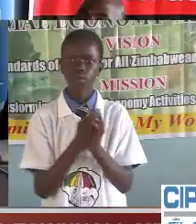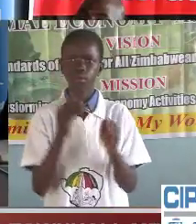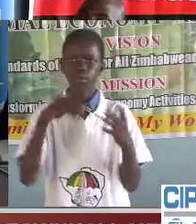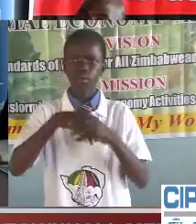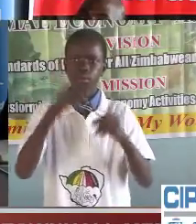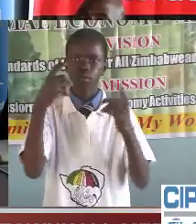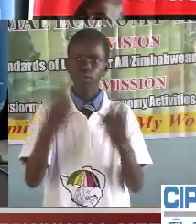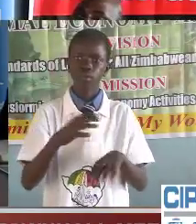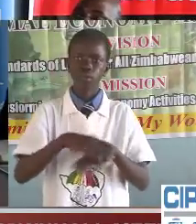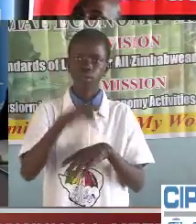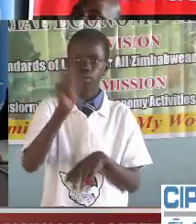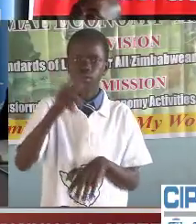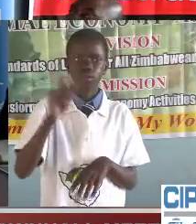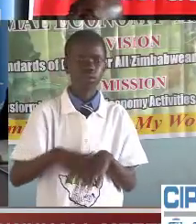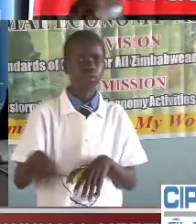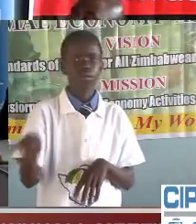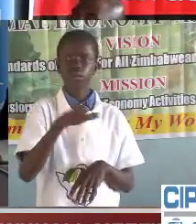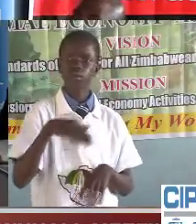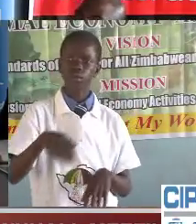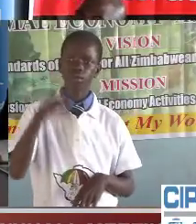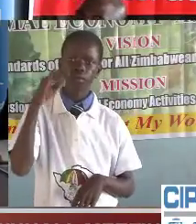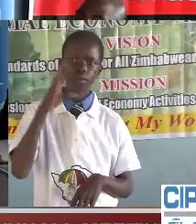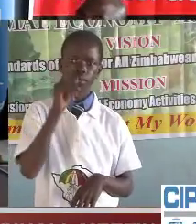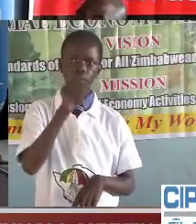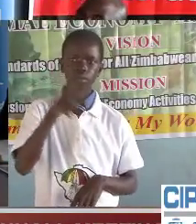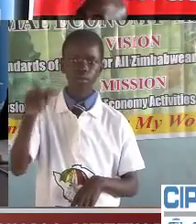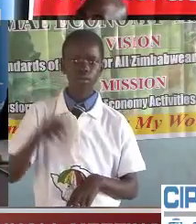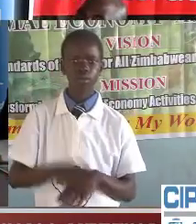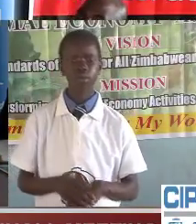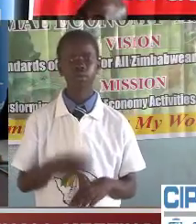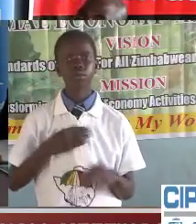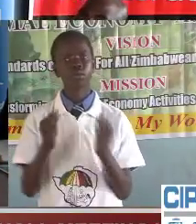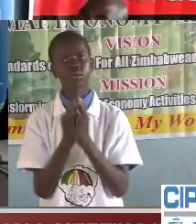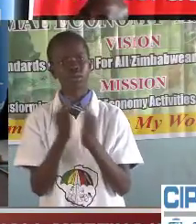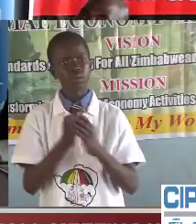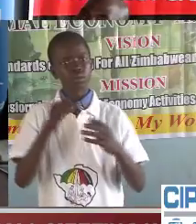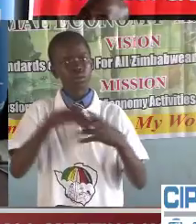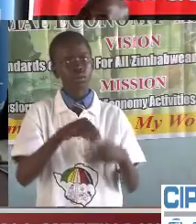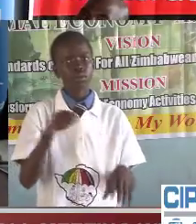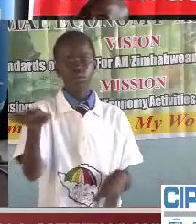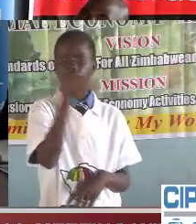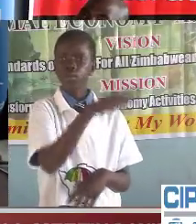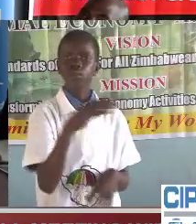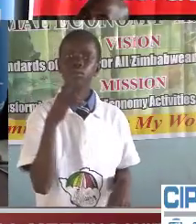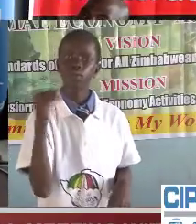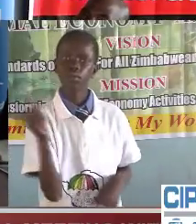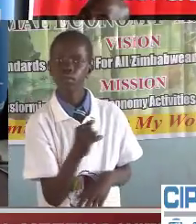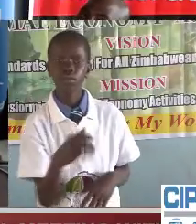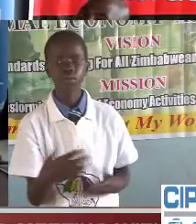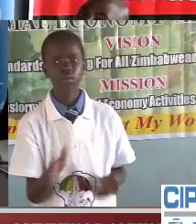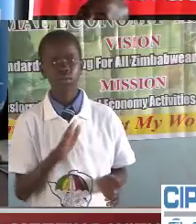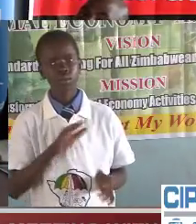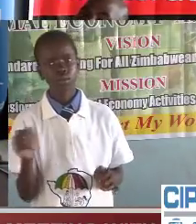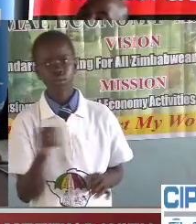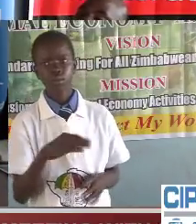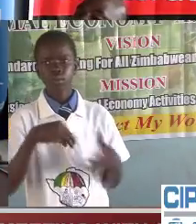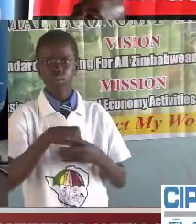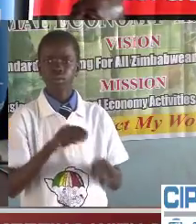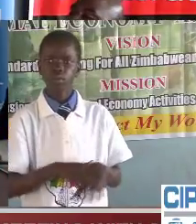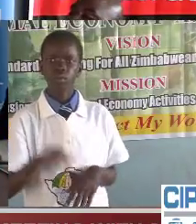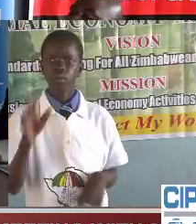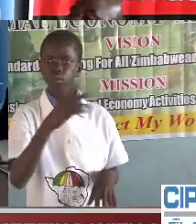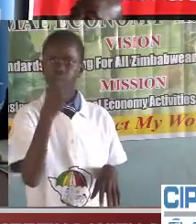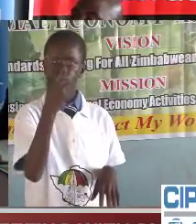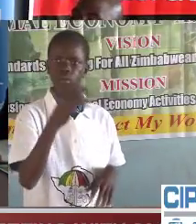kumacommittees ana health, macommittees ana finance committee kwega tonodebata kuti aiwa vanambuya vedu model 2